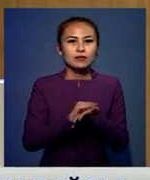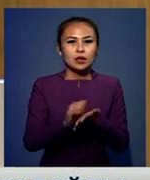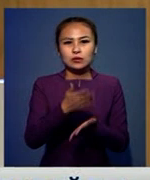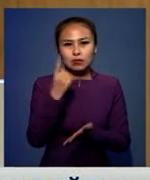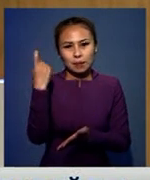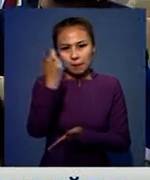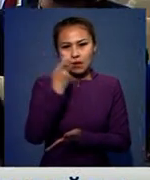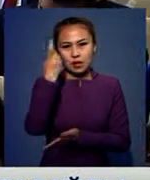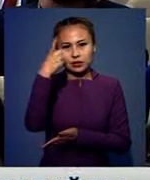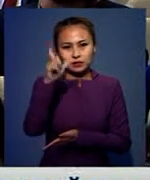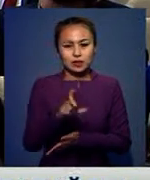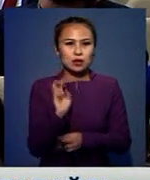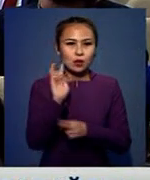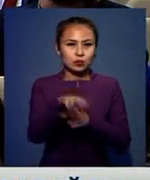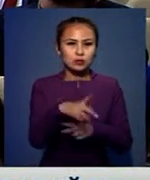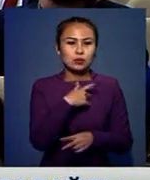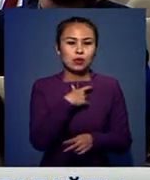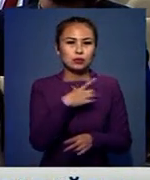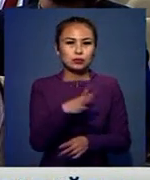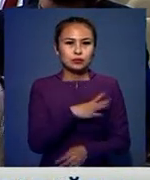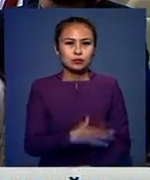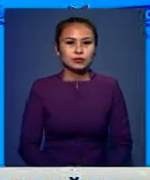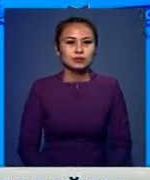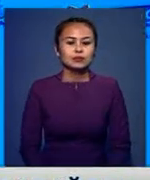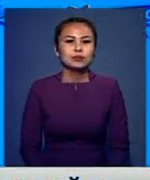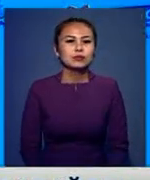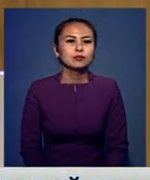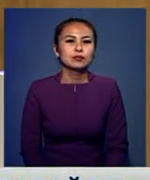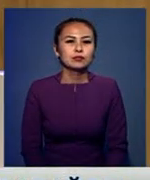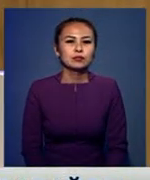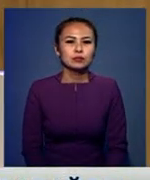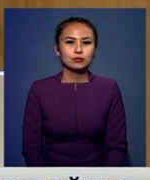ішімдікке масайып алған бір азамат дауыс беретін орында шу шығарыпты.